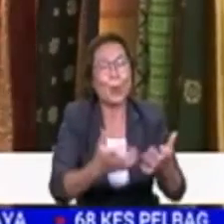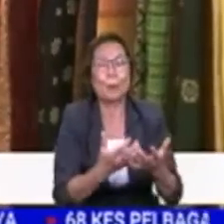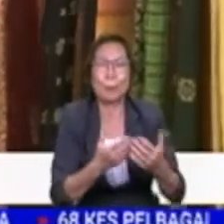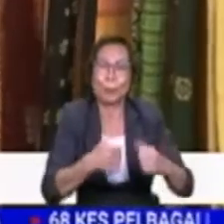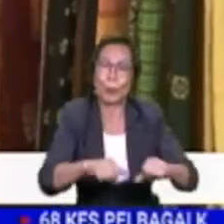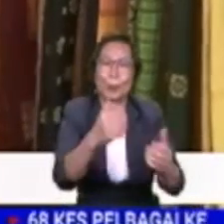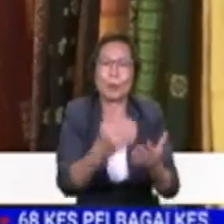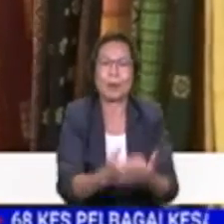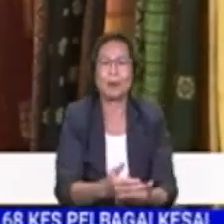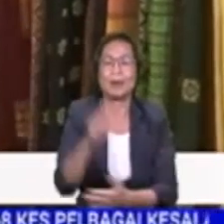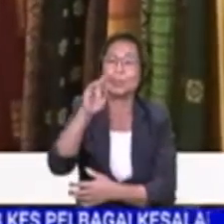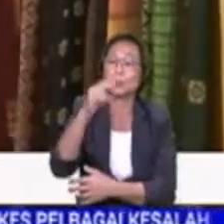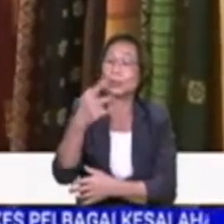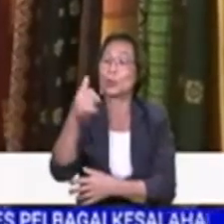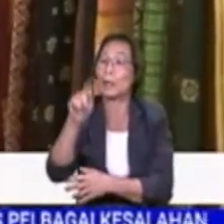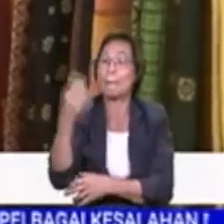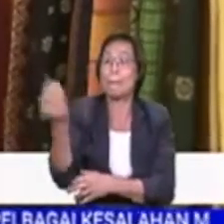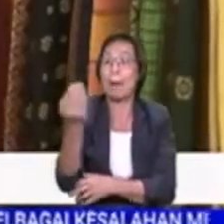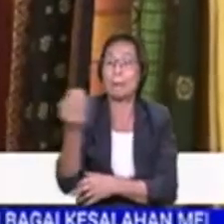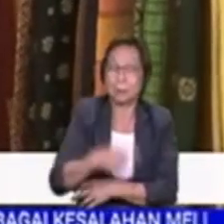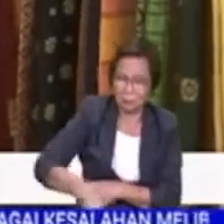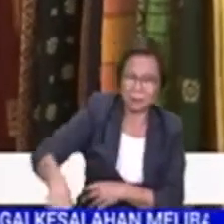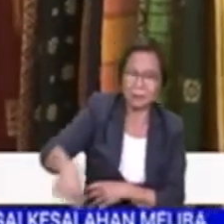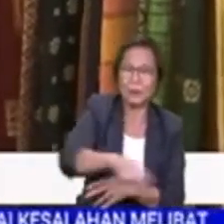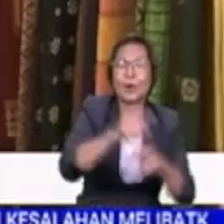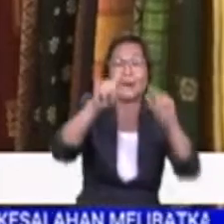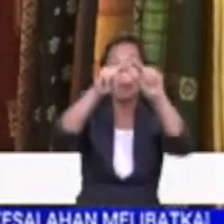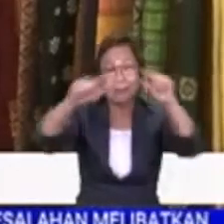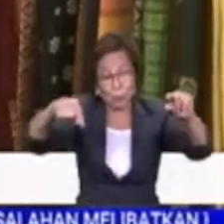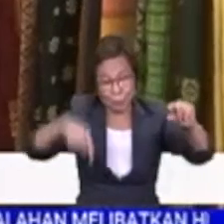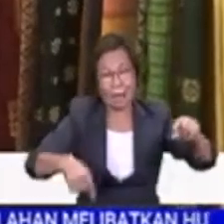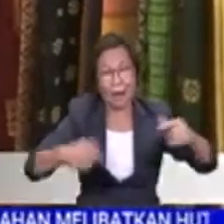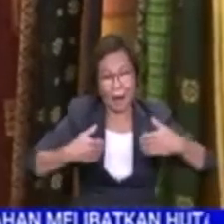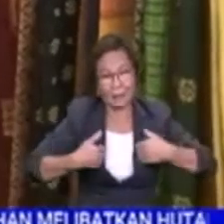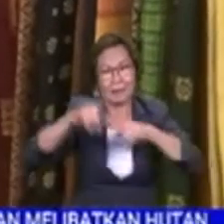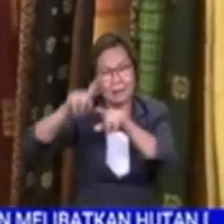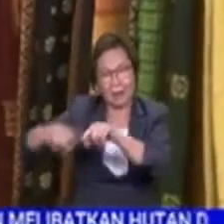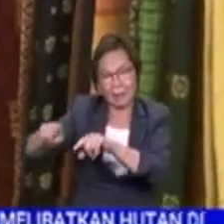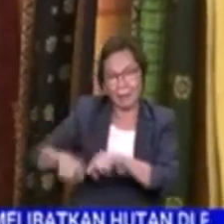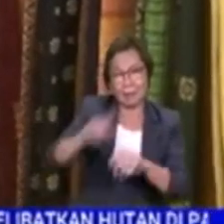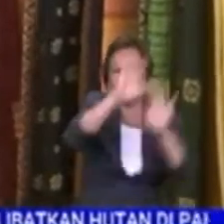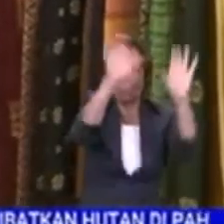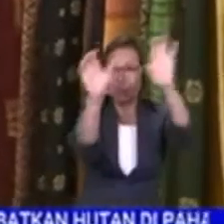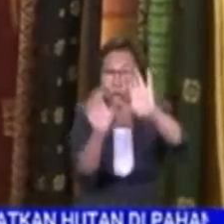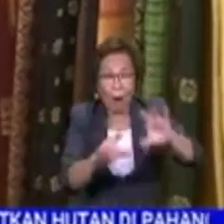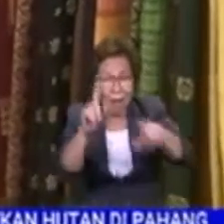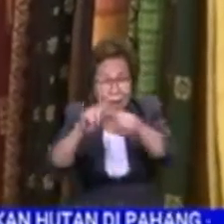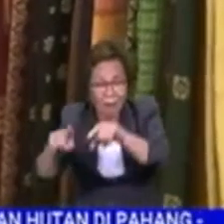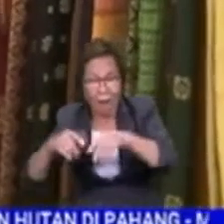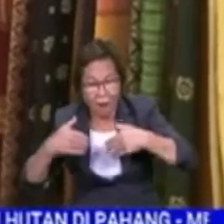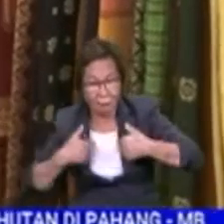Ini adalah antara songket yang dihasilkan di Seri Gedung Songket ini, yang mana ia mempunyai pelbagai jenis corak dan ada antaranya